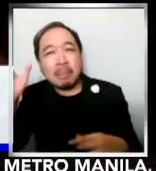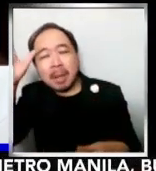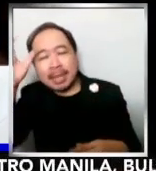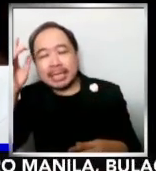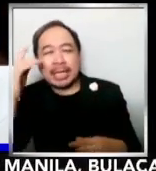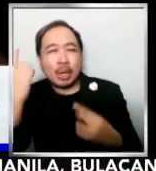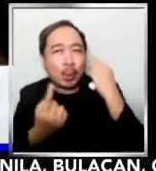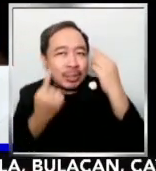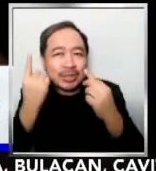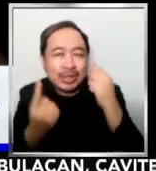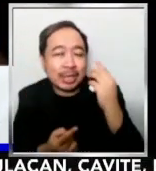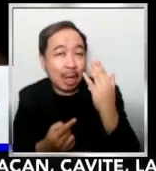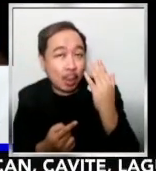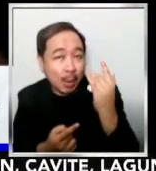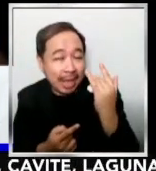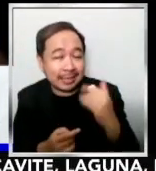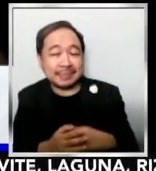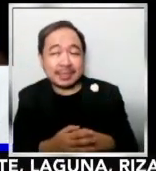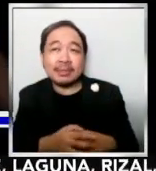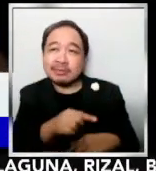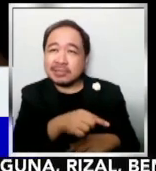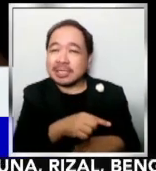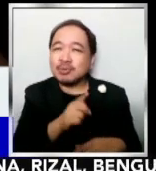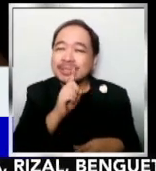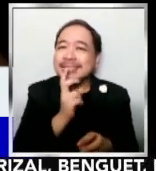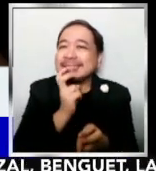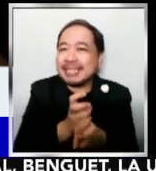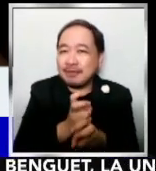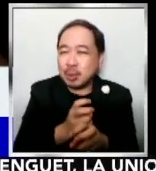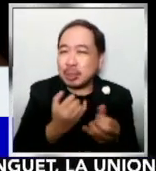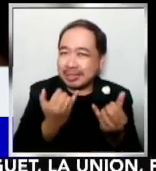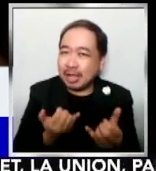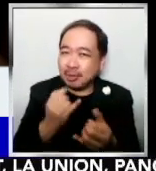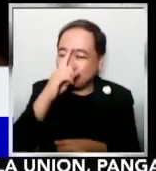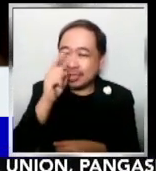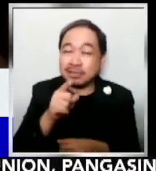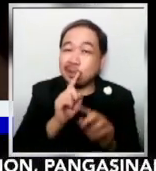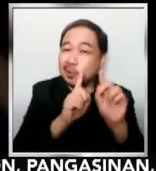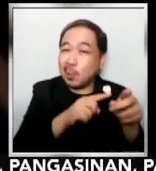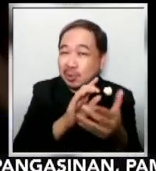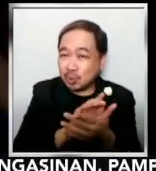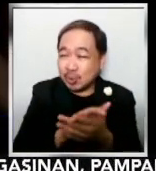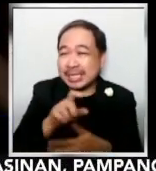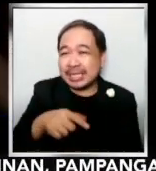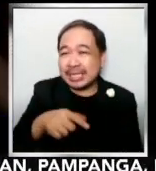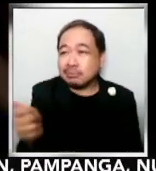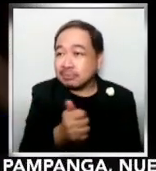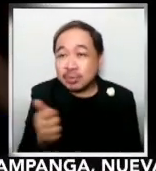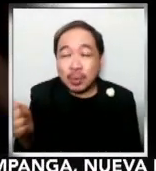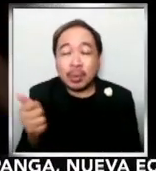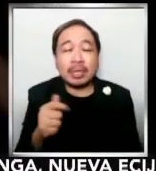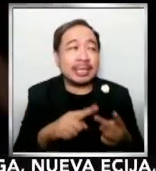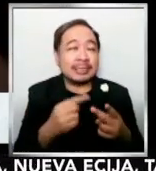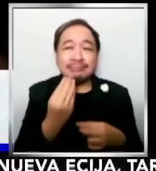dahil kailangan talaga needs po nila yung transportation, tapos yung snack po nila. Dahil doon